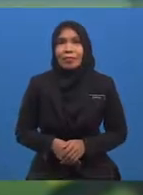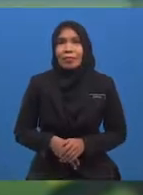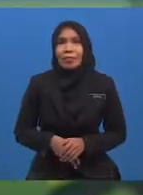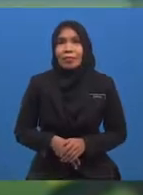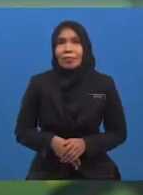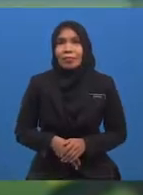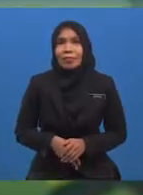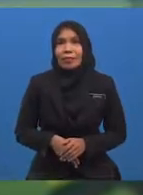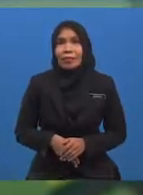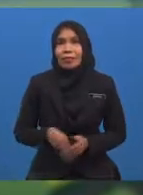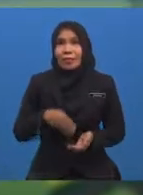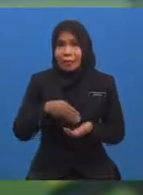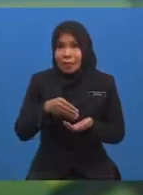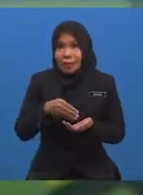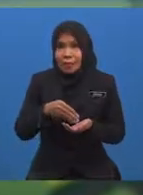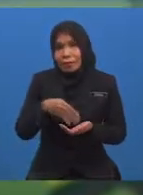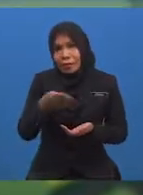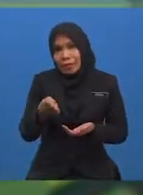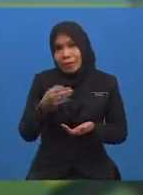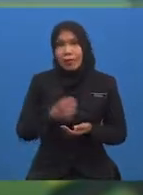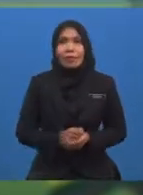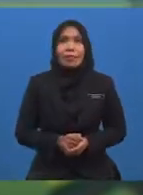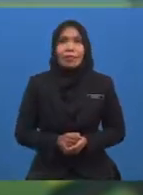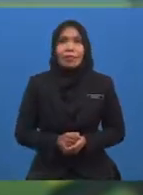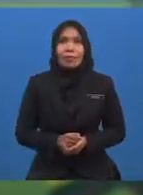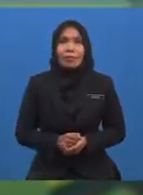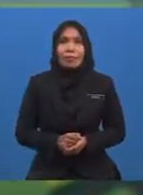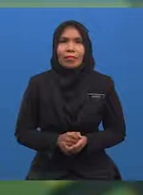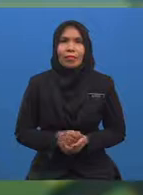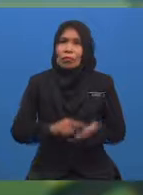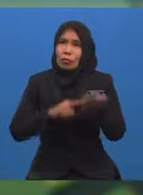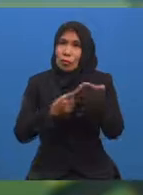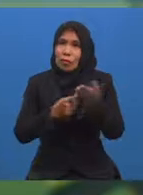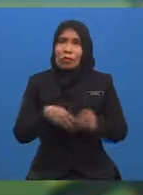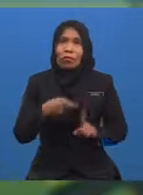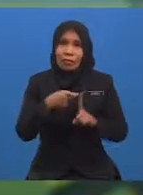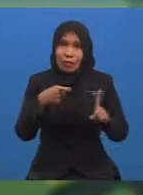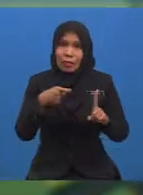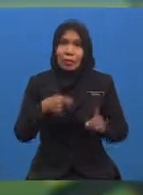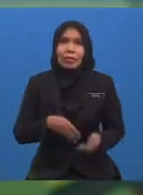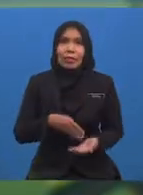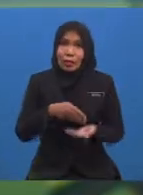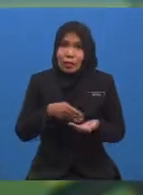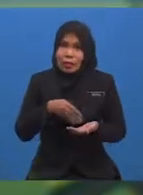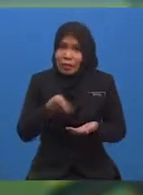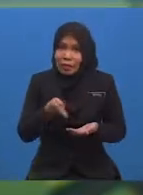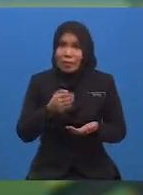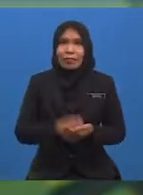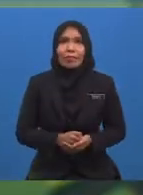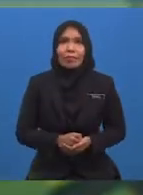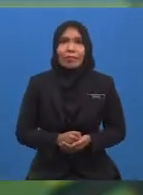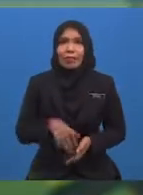benih. Sesuatu tumbuhan bermula daripada biji benih yang diletakkan di dalam